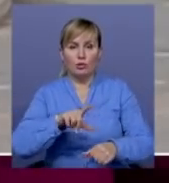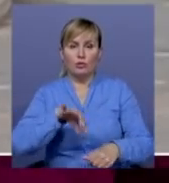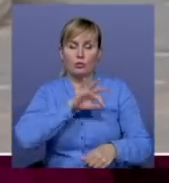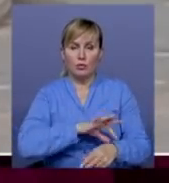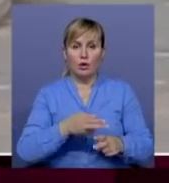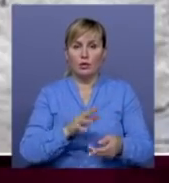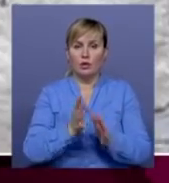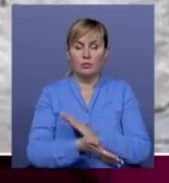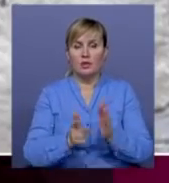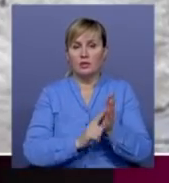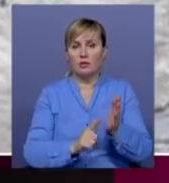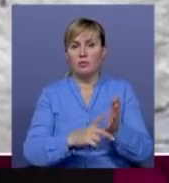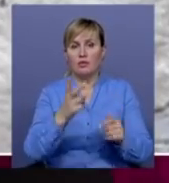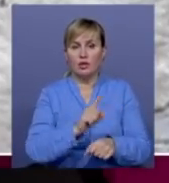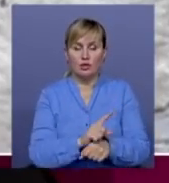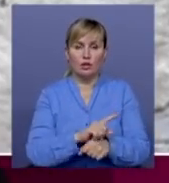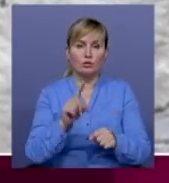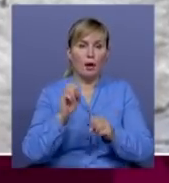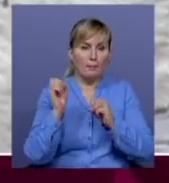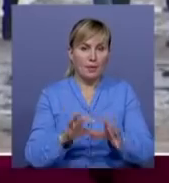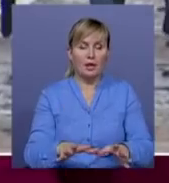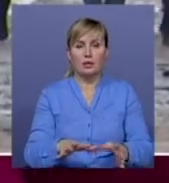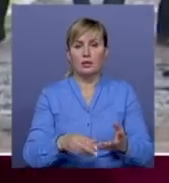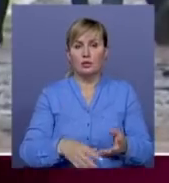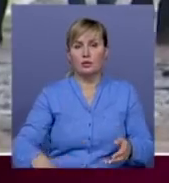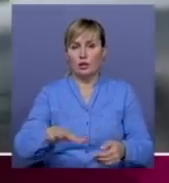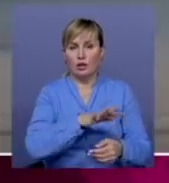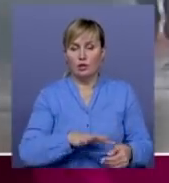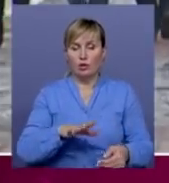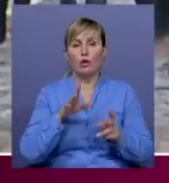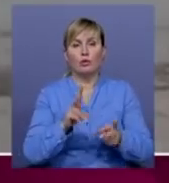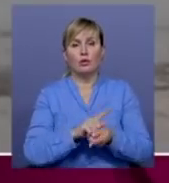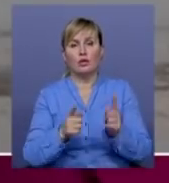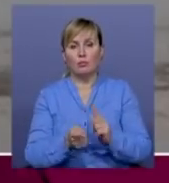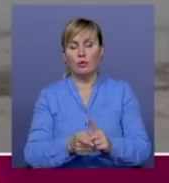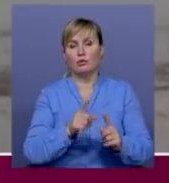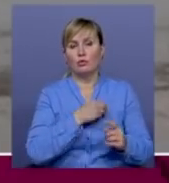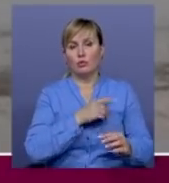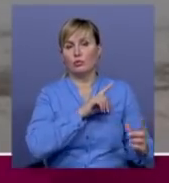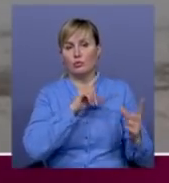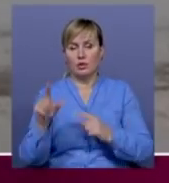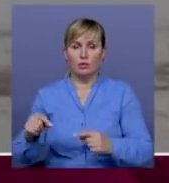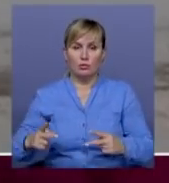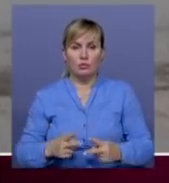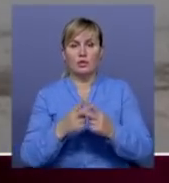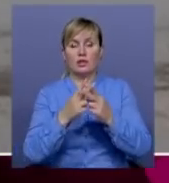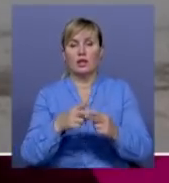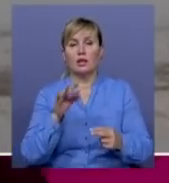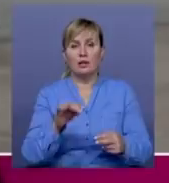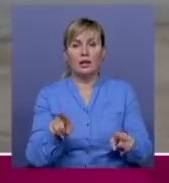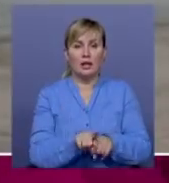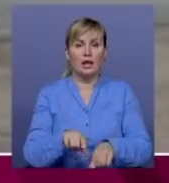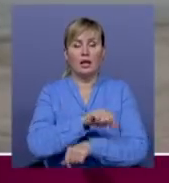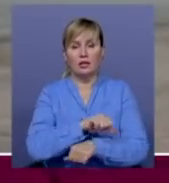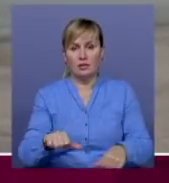отвели. Это 72 часа, чтобы покинуть территорию мегаполиса, а кто-то наоборот пытается попасть в Нур-Султан. Из-за таких